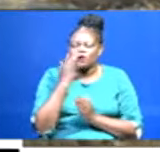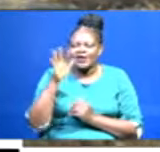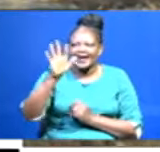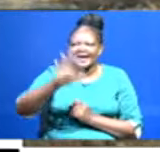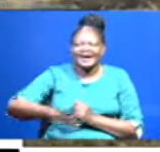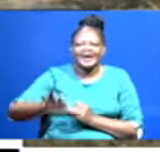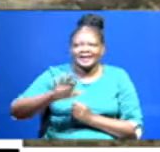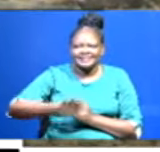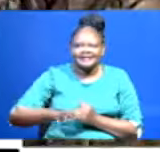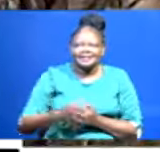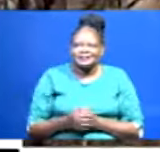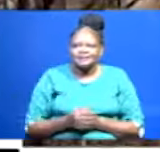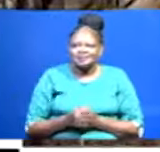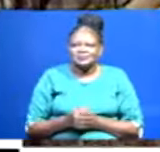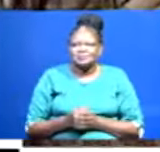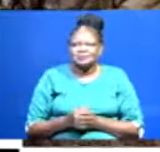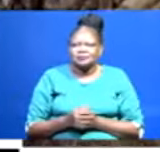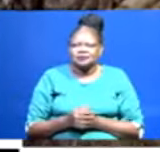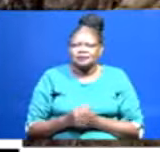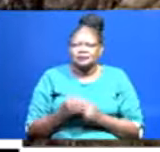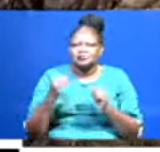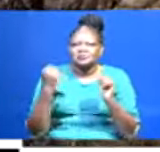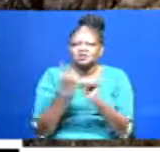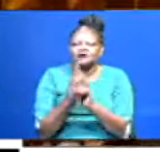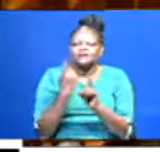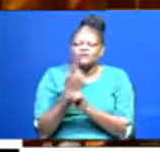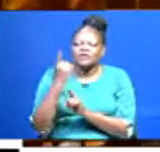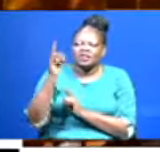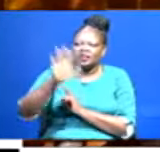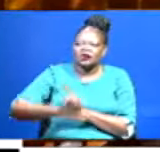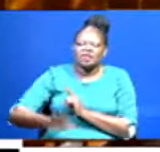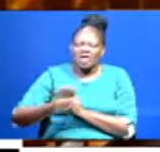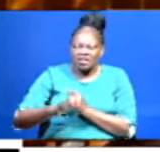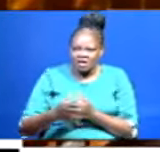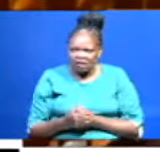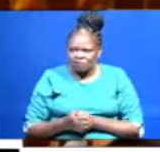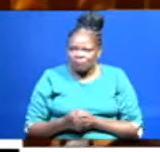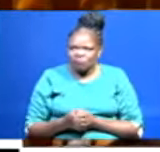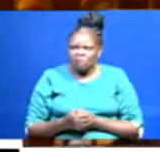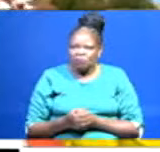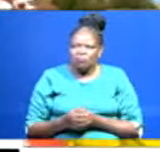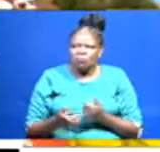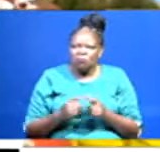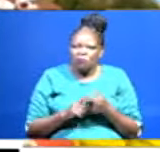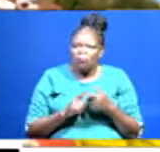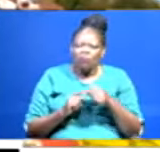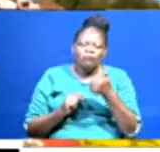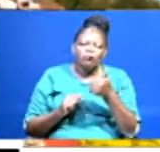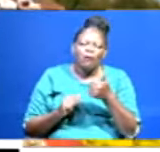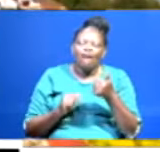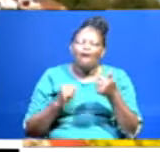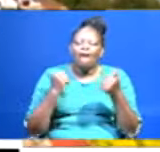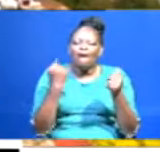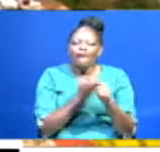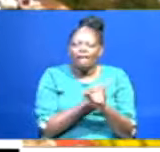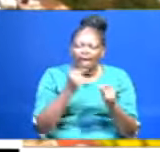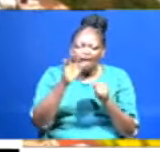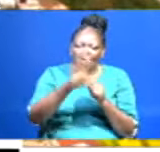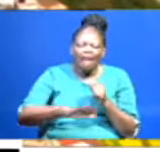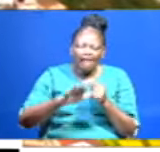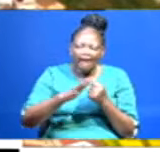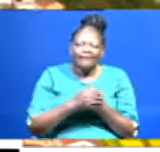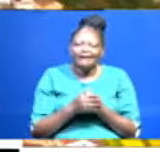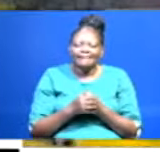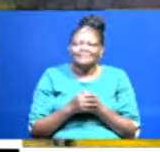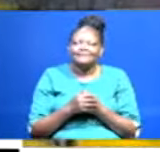kwenye sehemu ya Juyongguan ya ukuta mkuu mjini Beijing na eneo la Chongqing katika mji wa